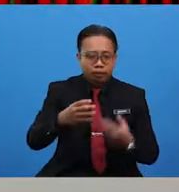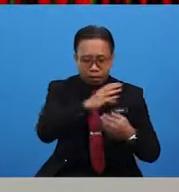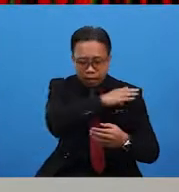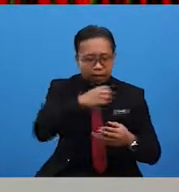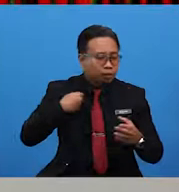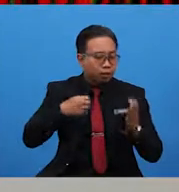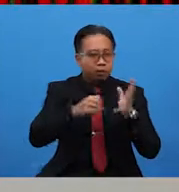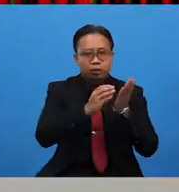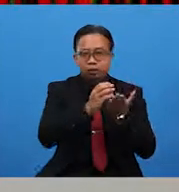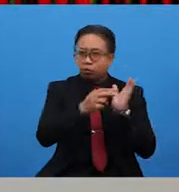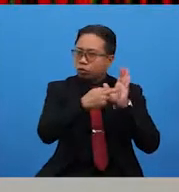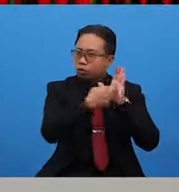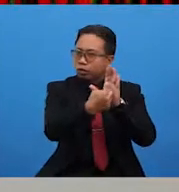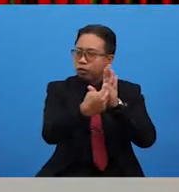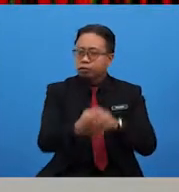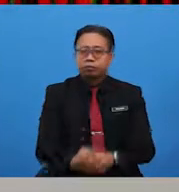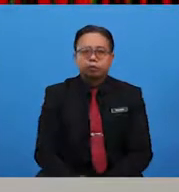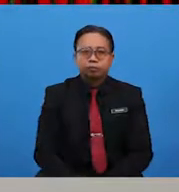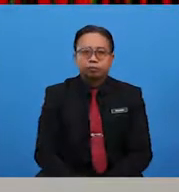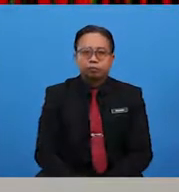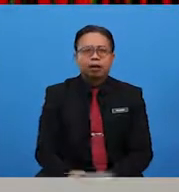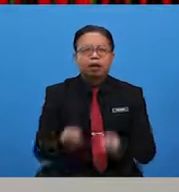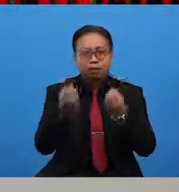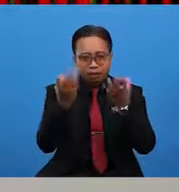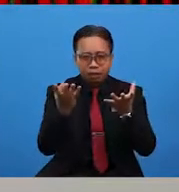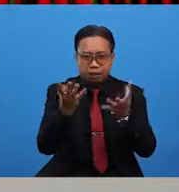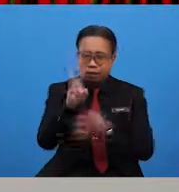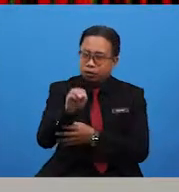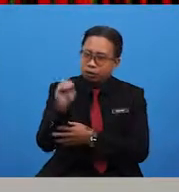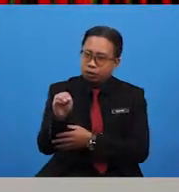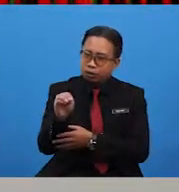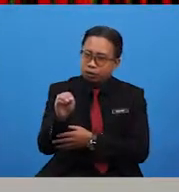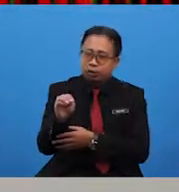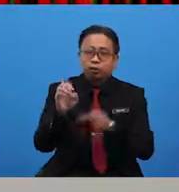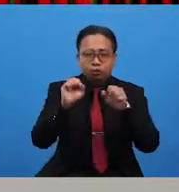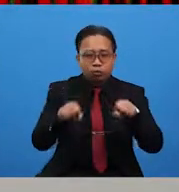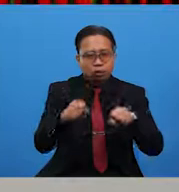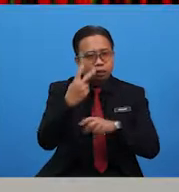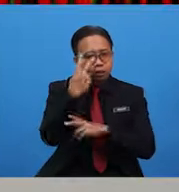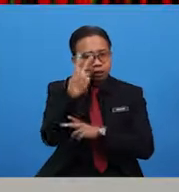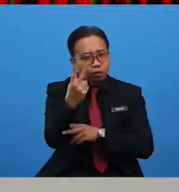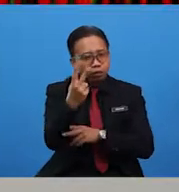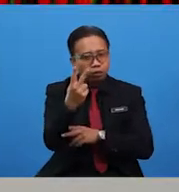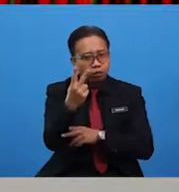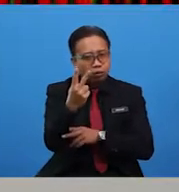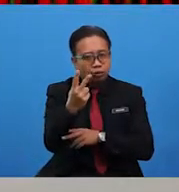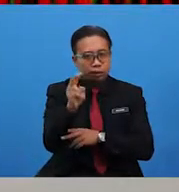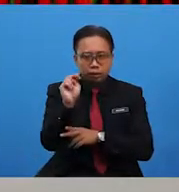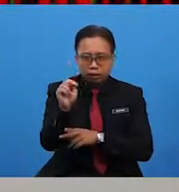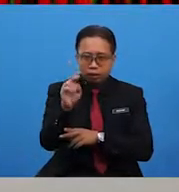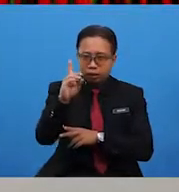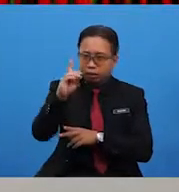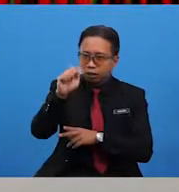sumber rujukan yang boleh ditiru kaki oleh Plaza Plaza perlu bijak memilih sumber rujukan supaya dapat tanda